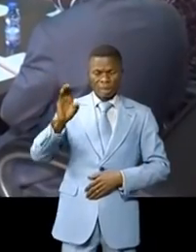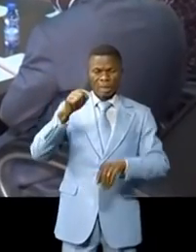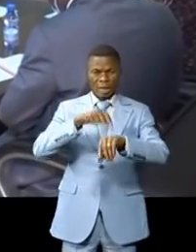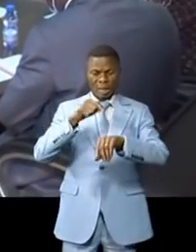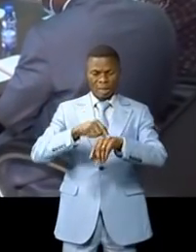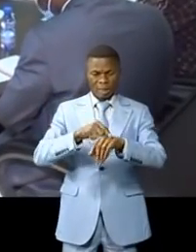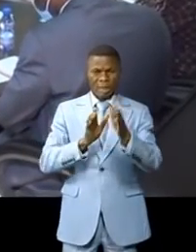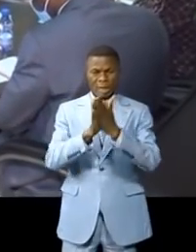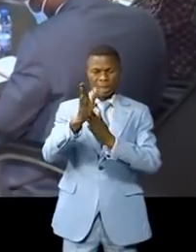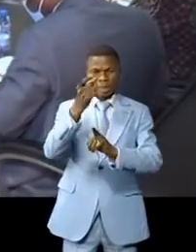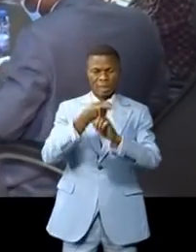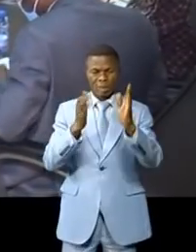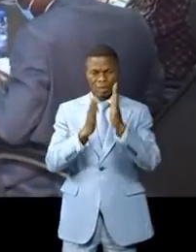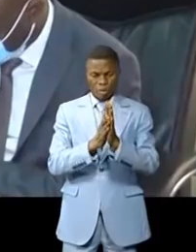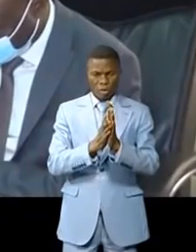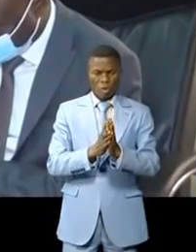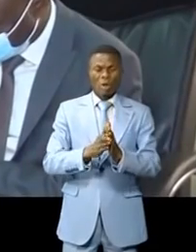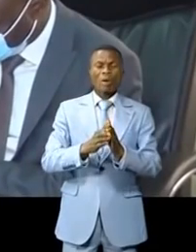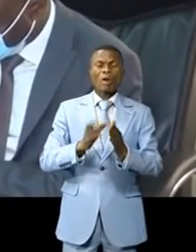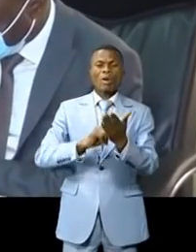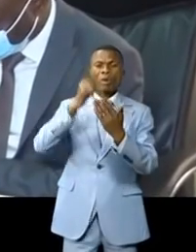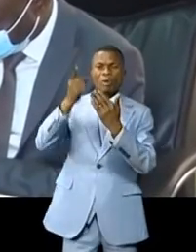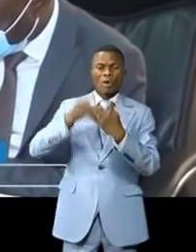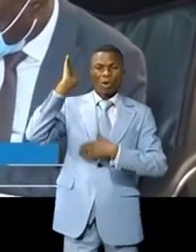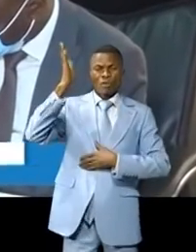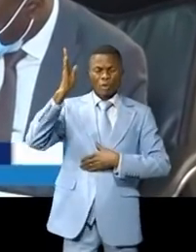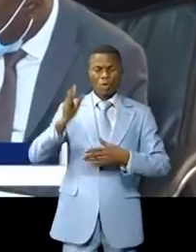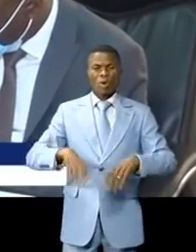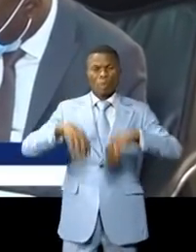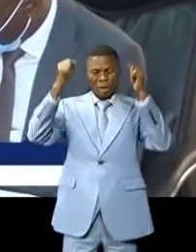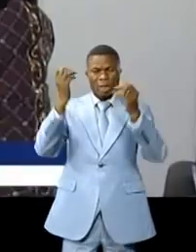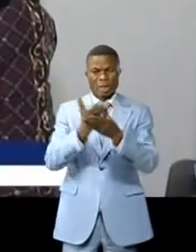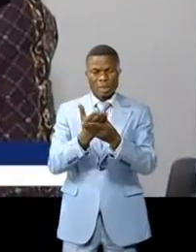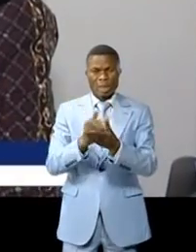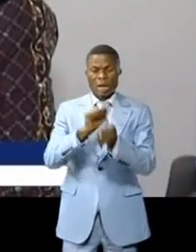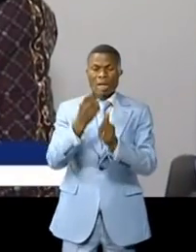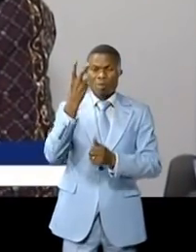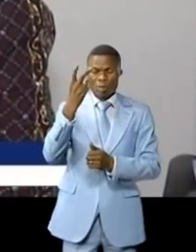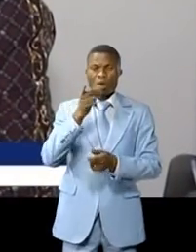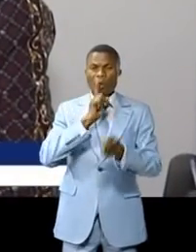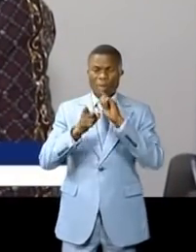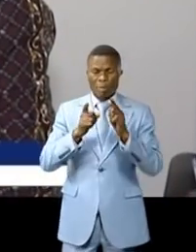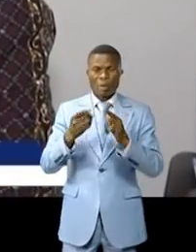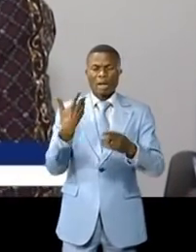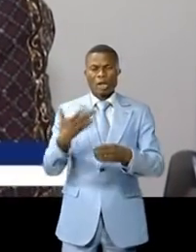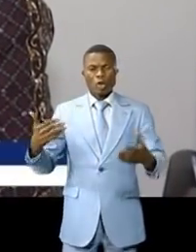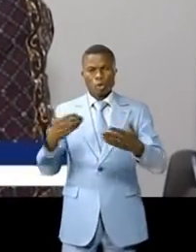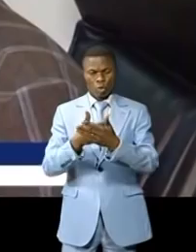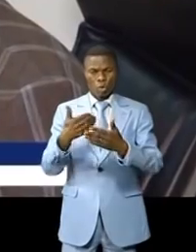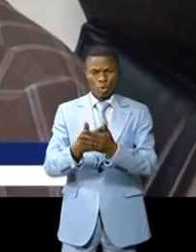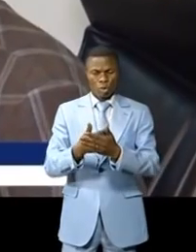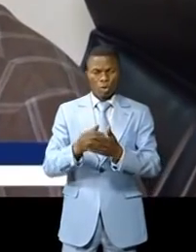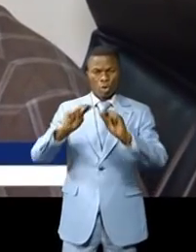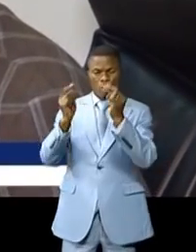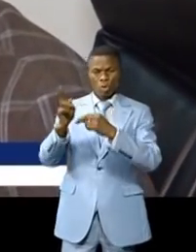pour l'organisation du forum de validation de ce document. Des questions relatives à la politique de l'innovation et à la